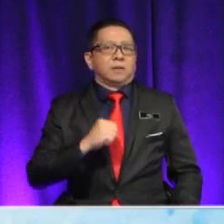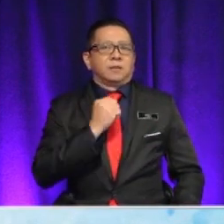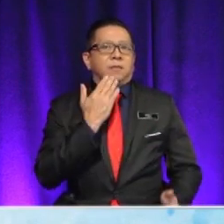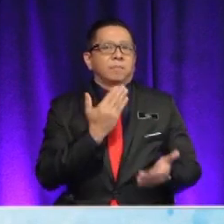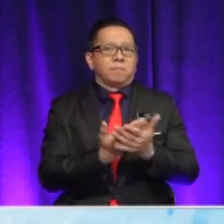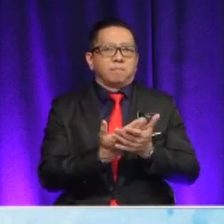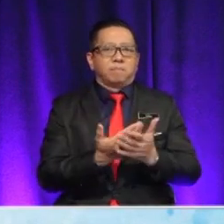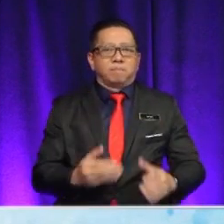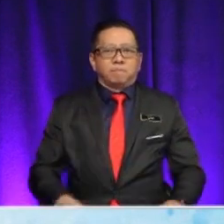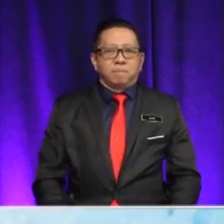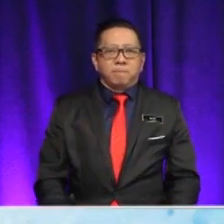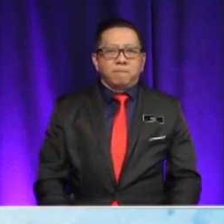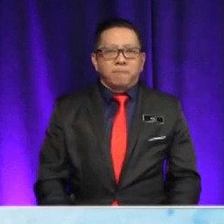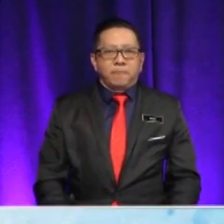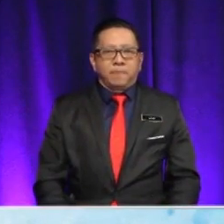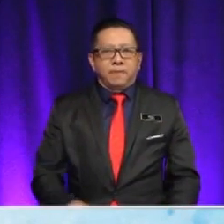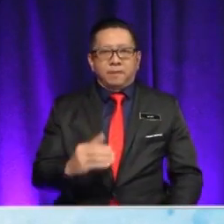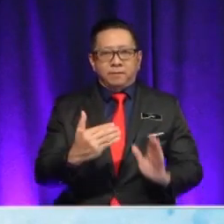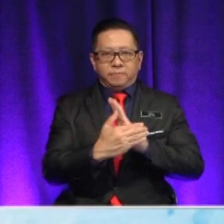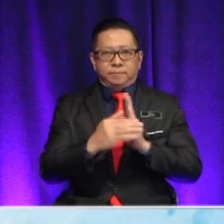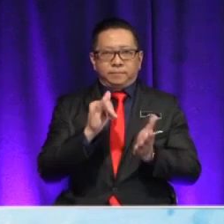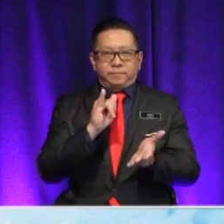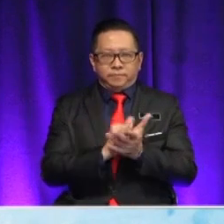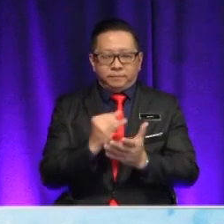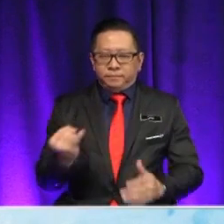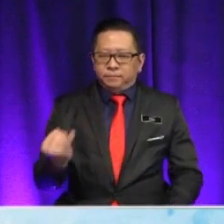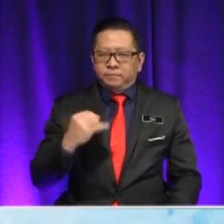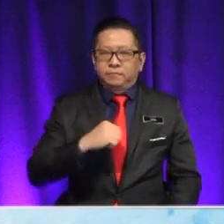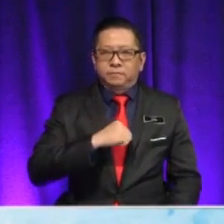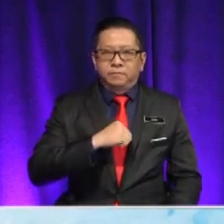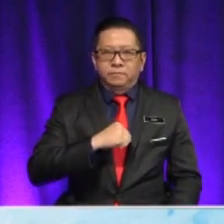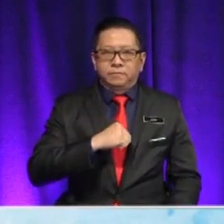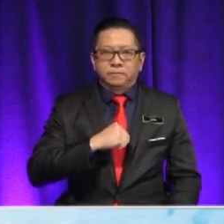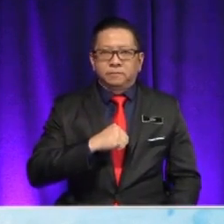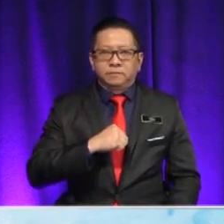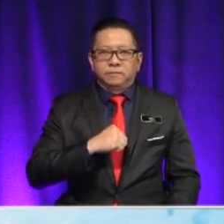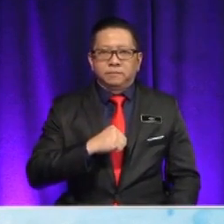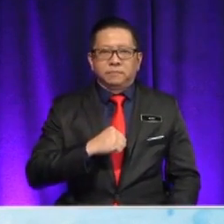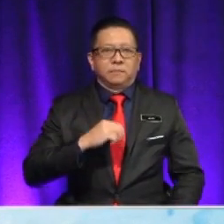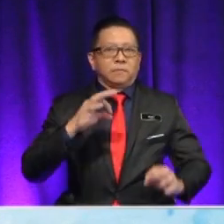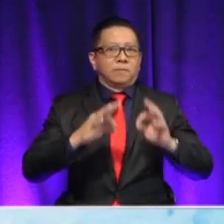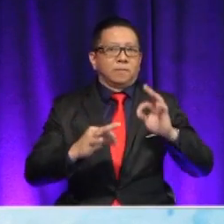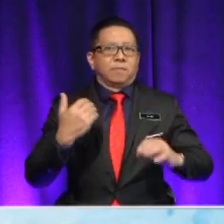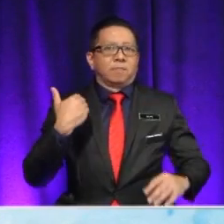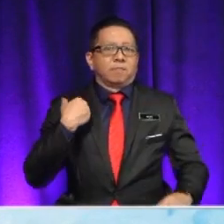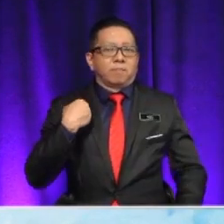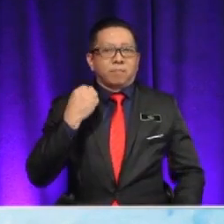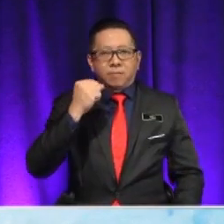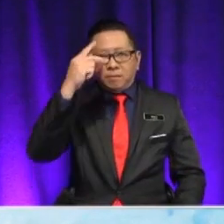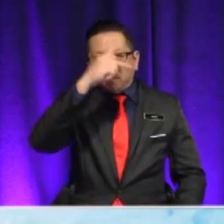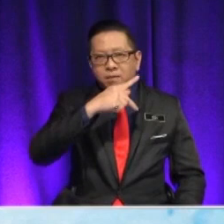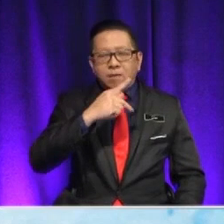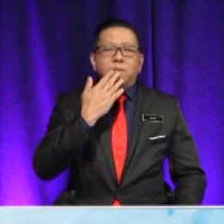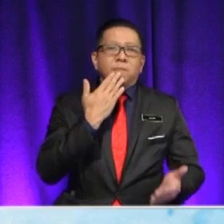terima kasih. Okey, jati diri ni dapat kita lahirkan, okey, apabila kita ada sikap. Okey, sikap